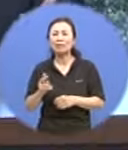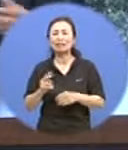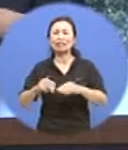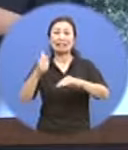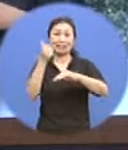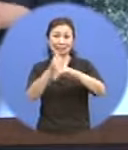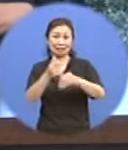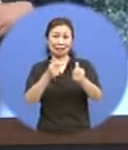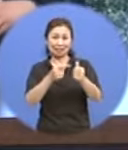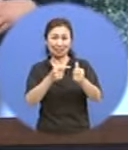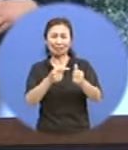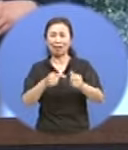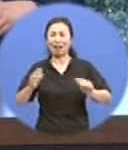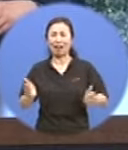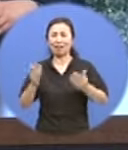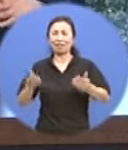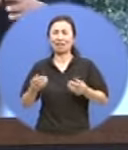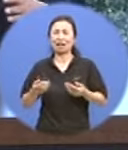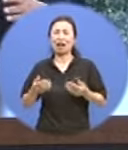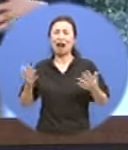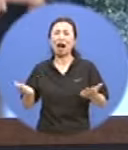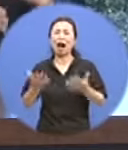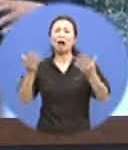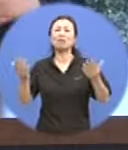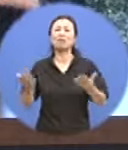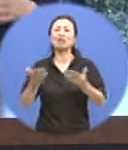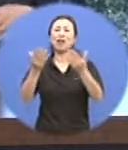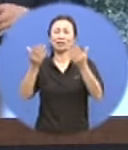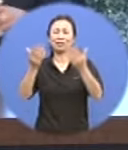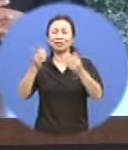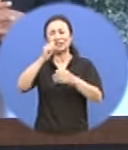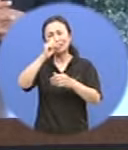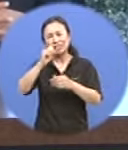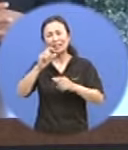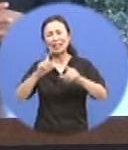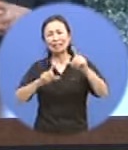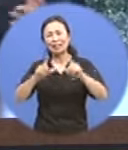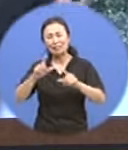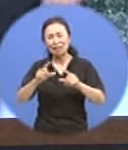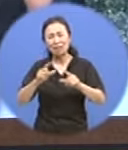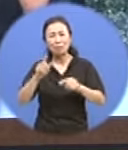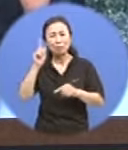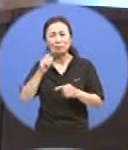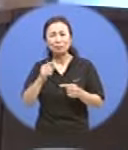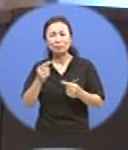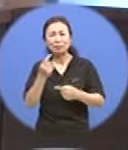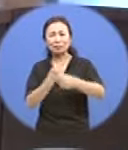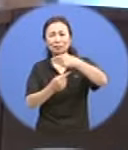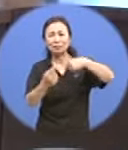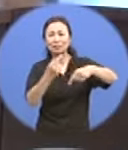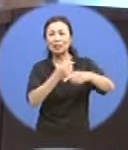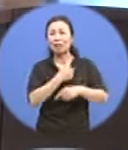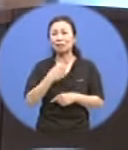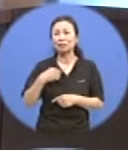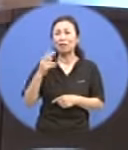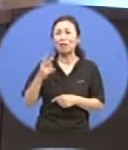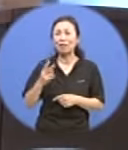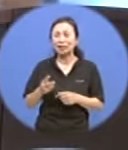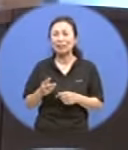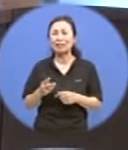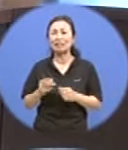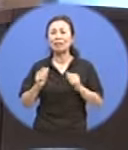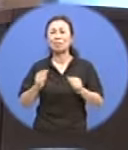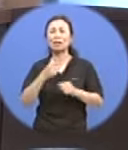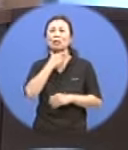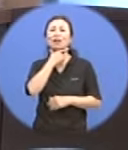気あふれたね、はい、形でこう いい形でこう回っていけるように、ね、はい、このたくさん の施策、うん、あり